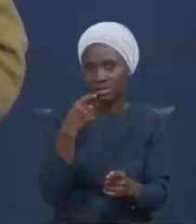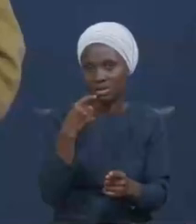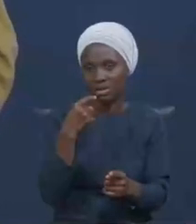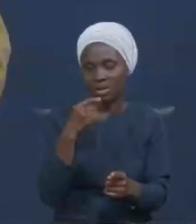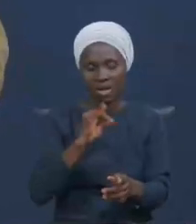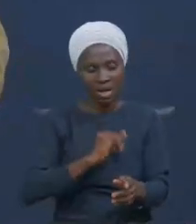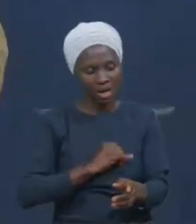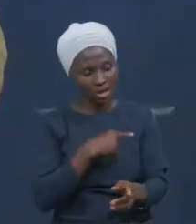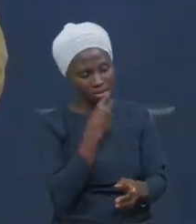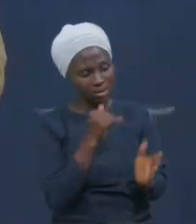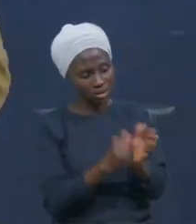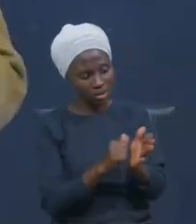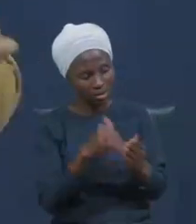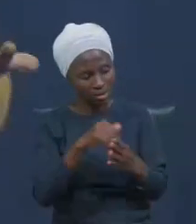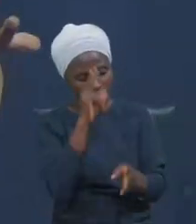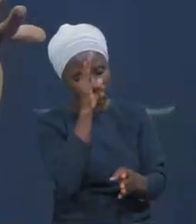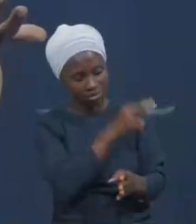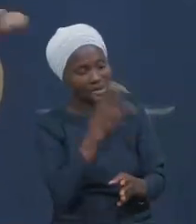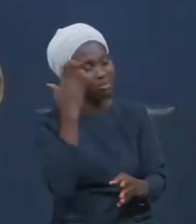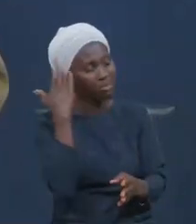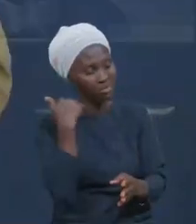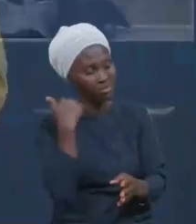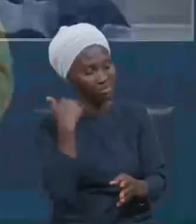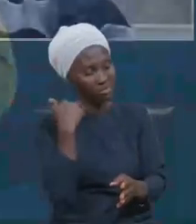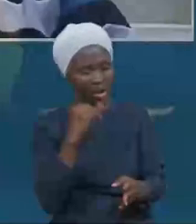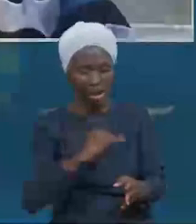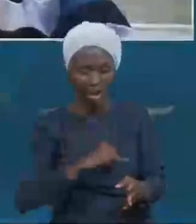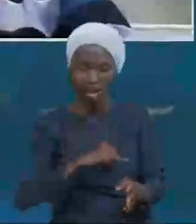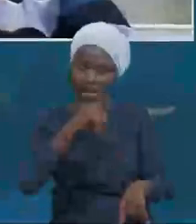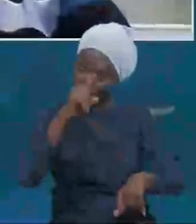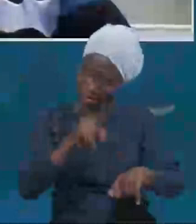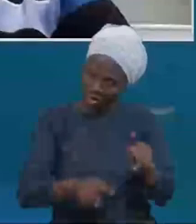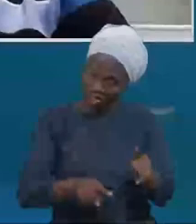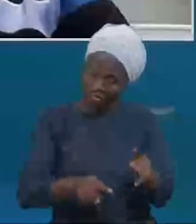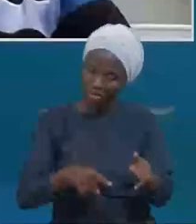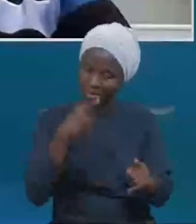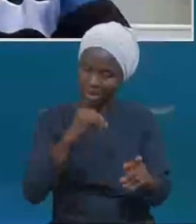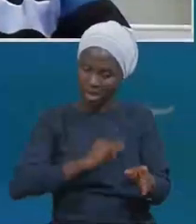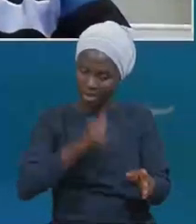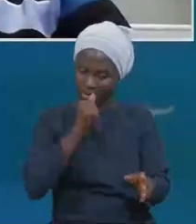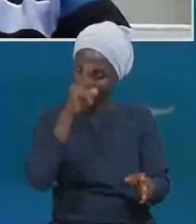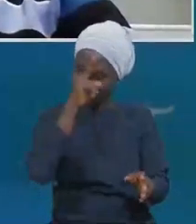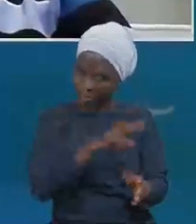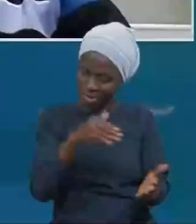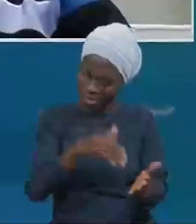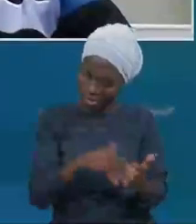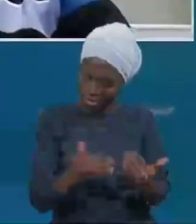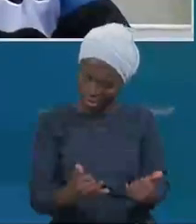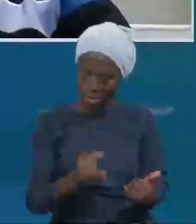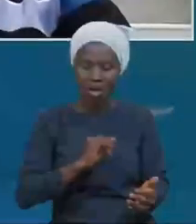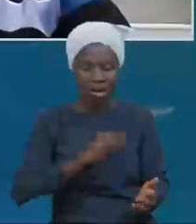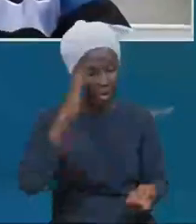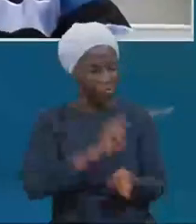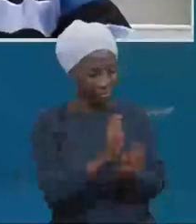dans l'ignorance avant. Je ne peux plus dire que je suis ignorant. Je fais marche arrière. J'ai fait cela, commis